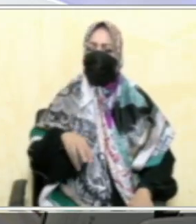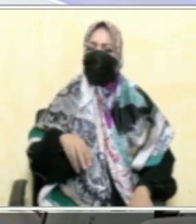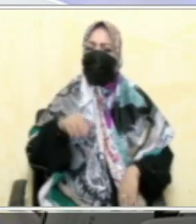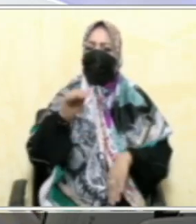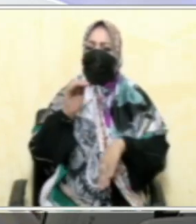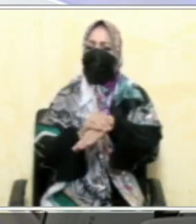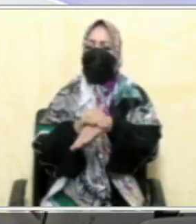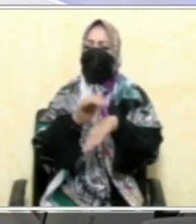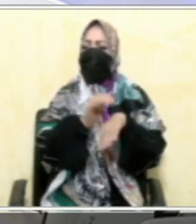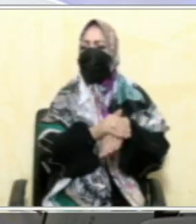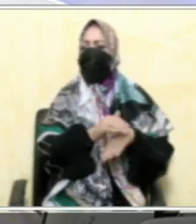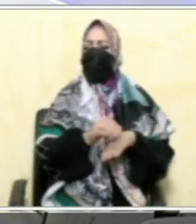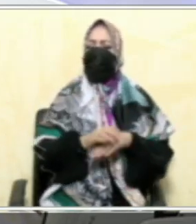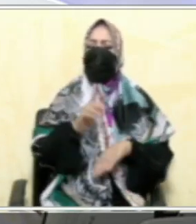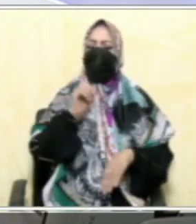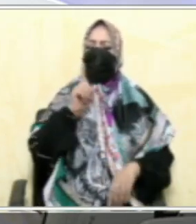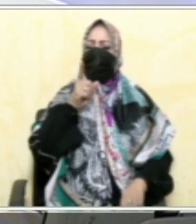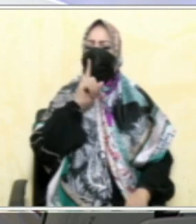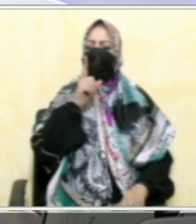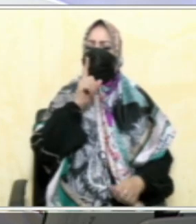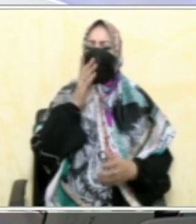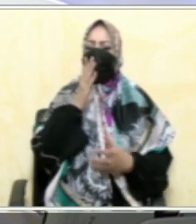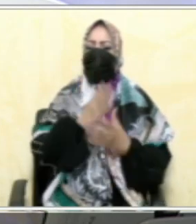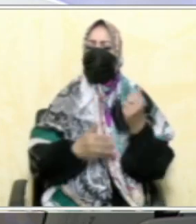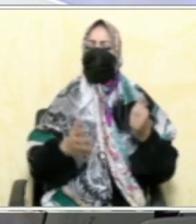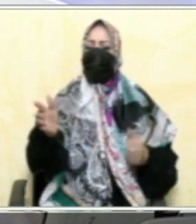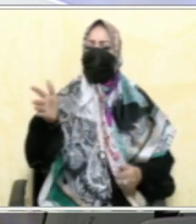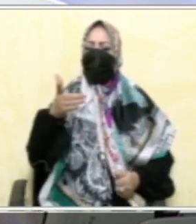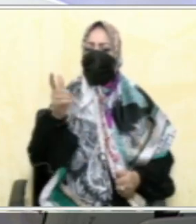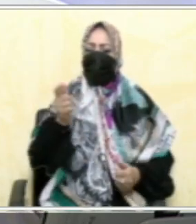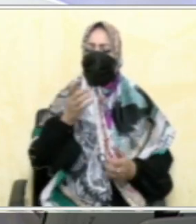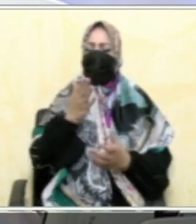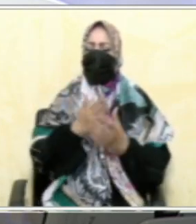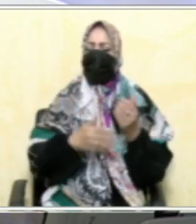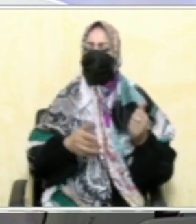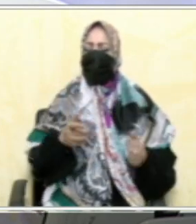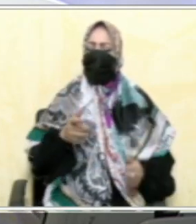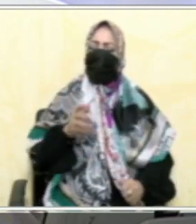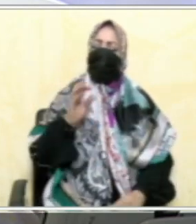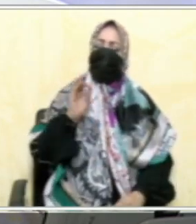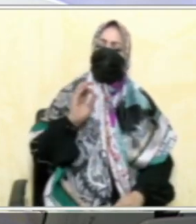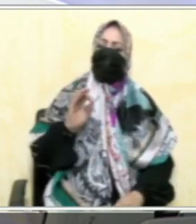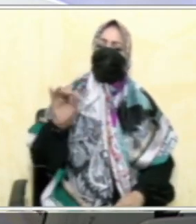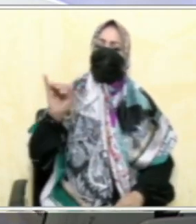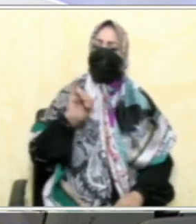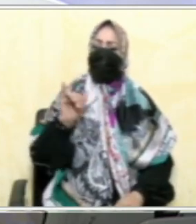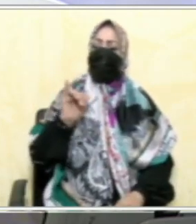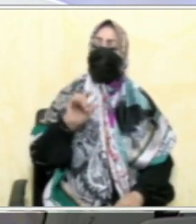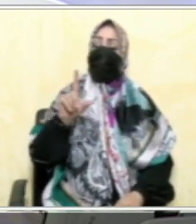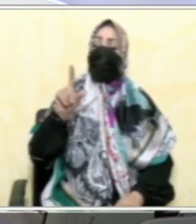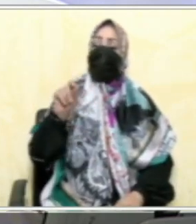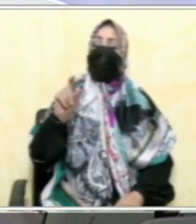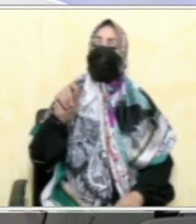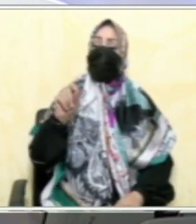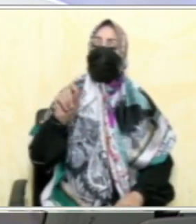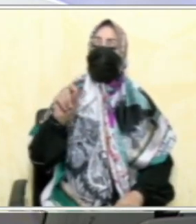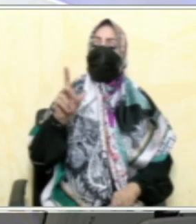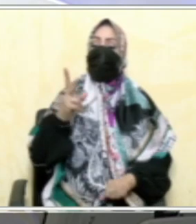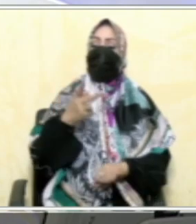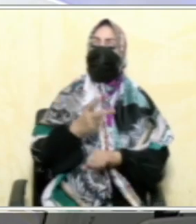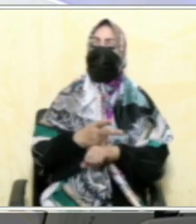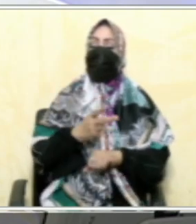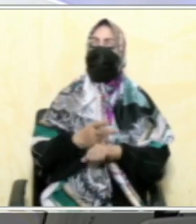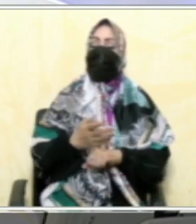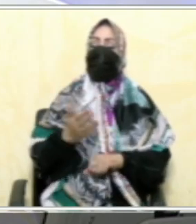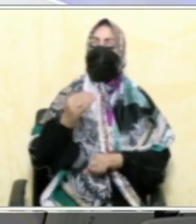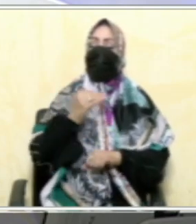مثلاً خالت عمت يعني تجده أموره ماشية ويحصل في الترتيب الأول وفي الثاني وكذا، واللي ما عنداش